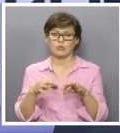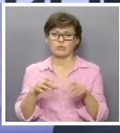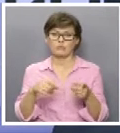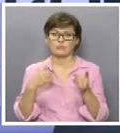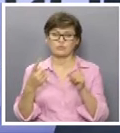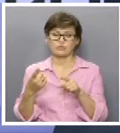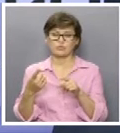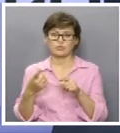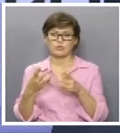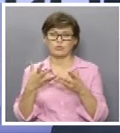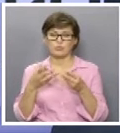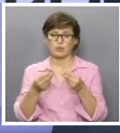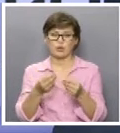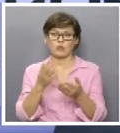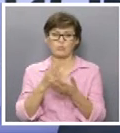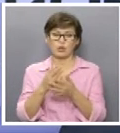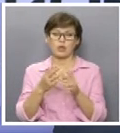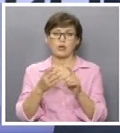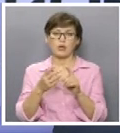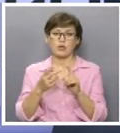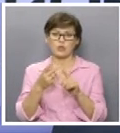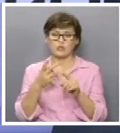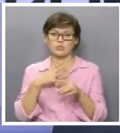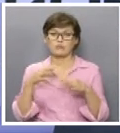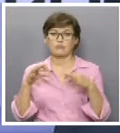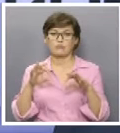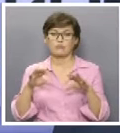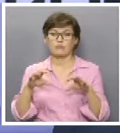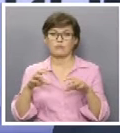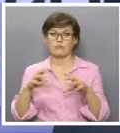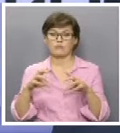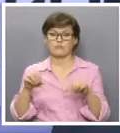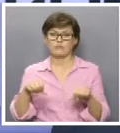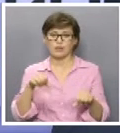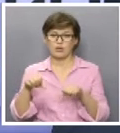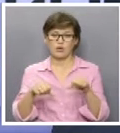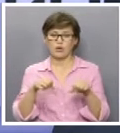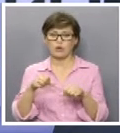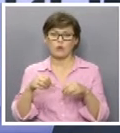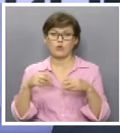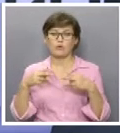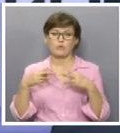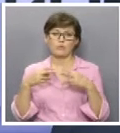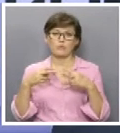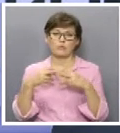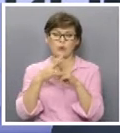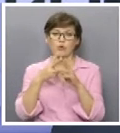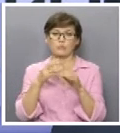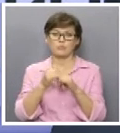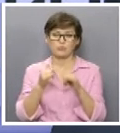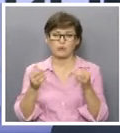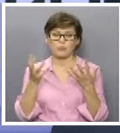көшуін үлес салмағын арттыру болса, екіншіден велокөліктердің санын арттыру, және де тағы бір маңызды мәселе